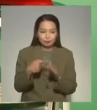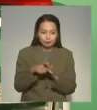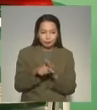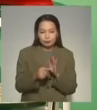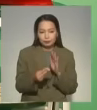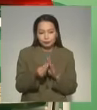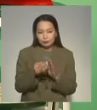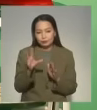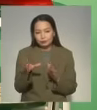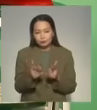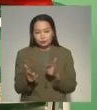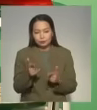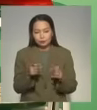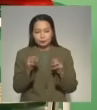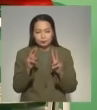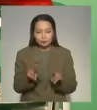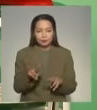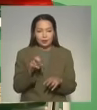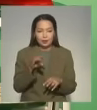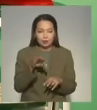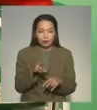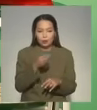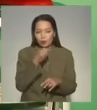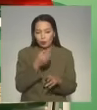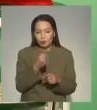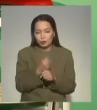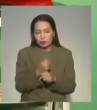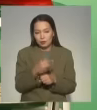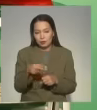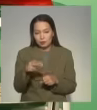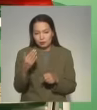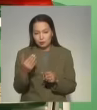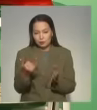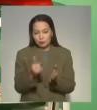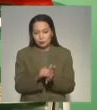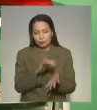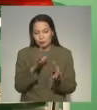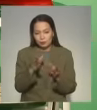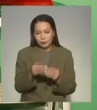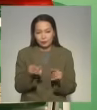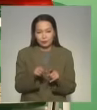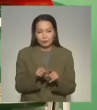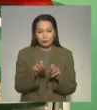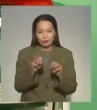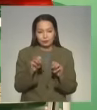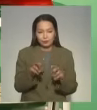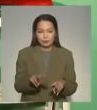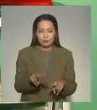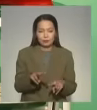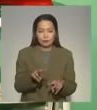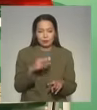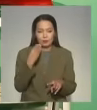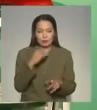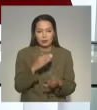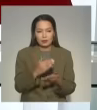Аппаратура, там стоит мотор. Аппаратура ставится здесь. радиоуправляемой аппаратурой, вытесываю